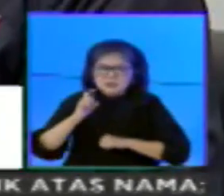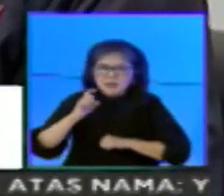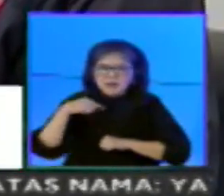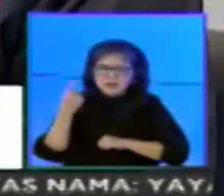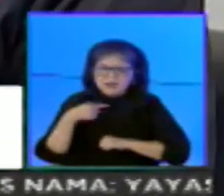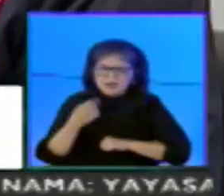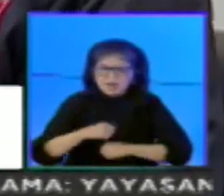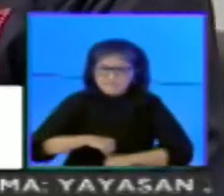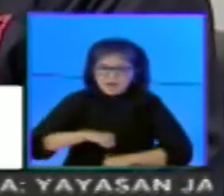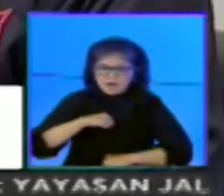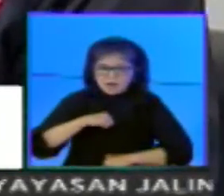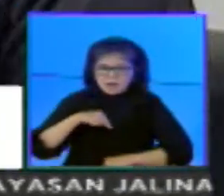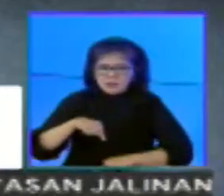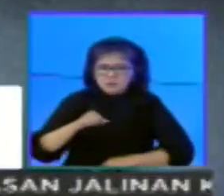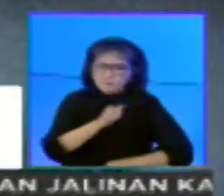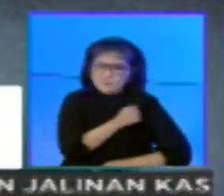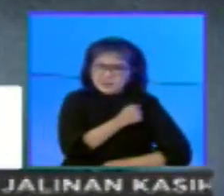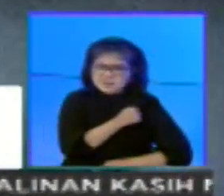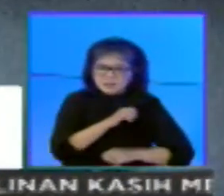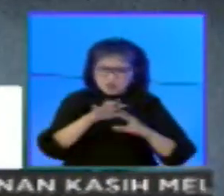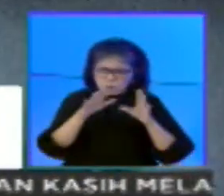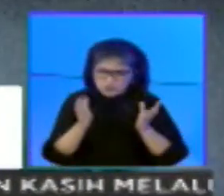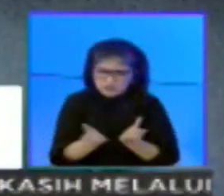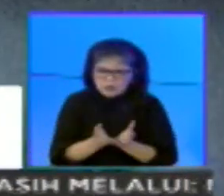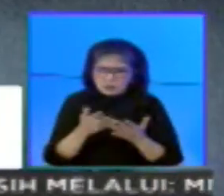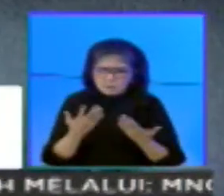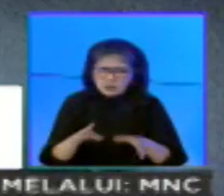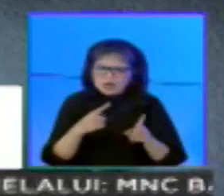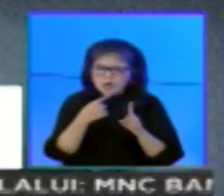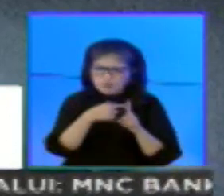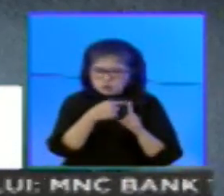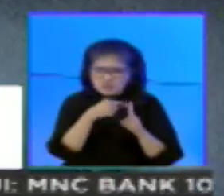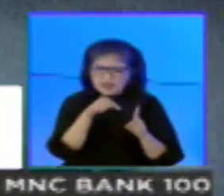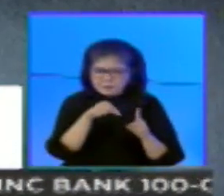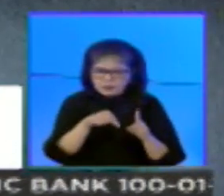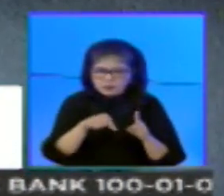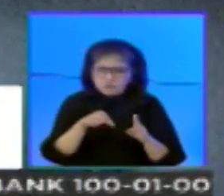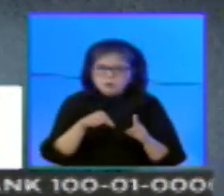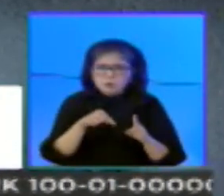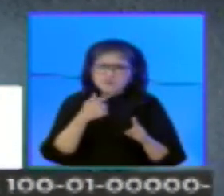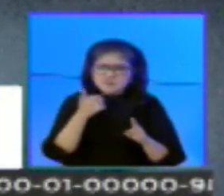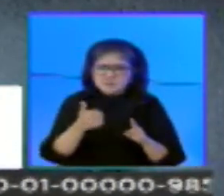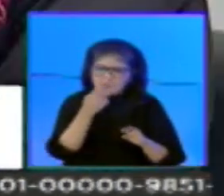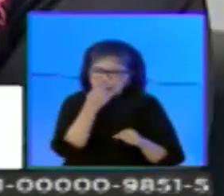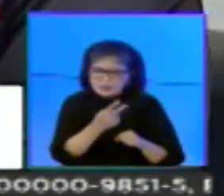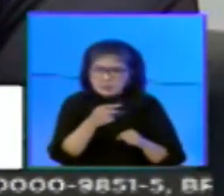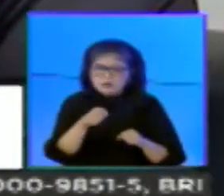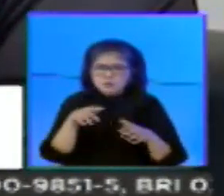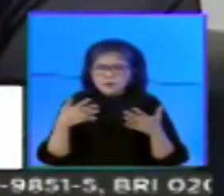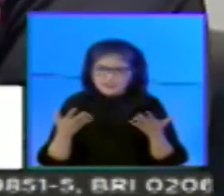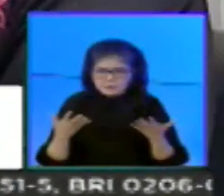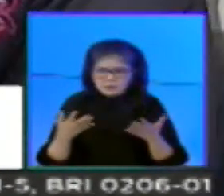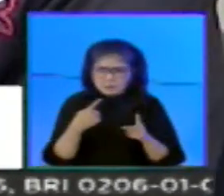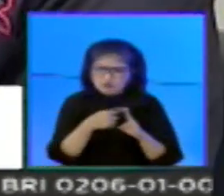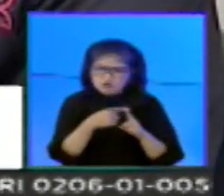membanggakan bangsa di dunia. Apakah ada sisi positif yang memang bisa dilihat sangat spesifik atau seperti apa? Sisi positifnya